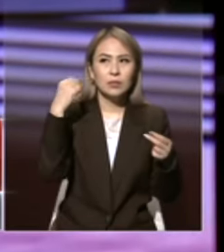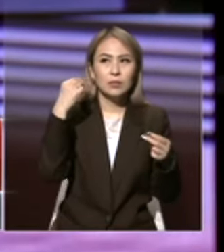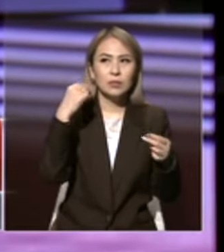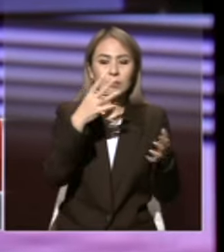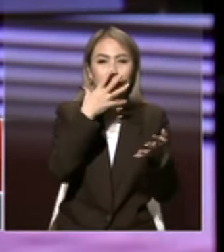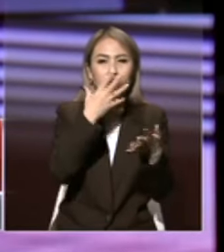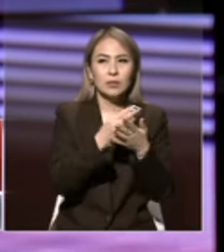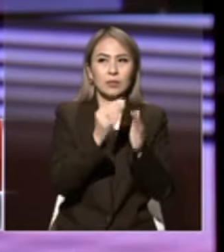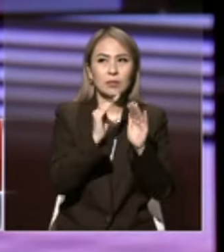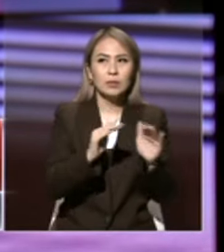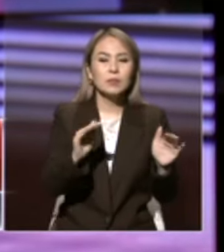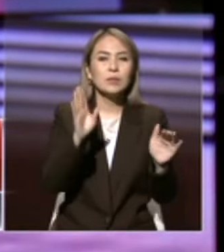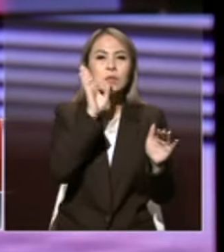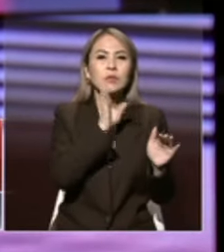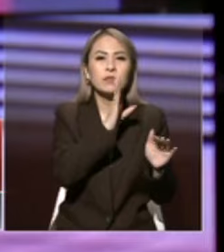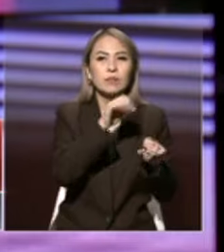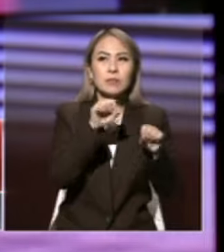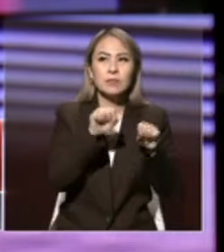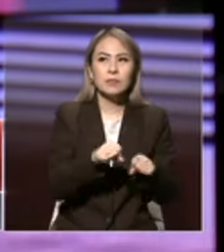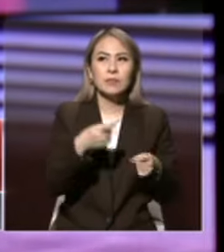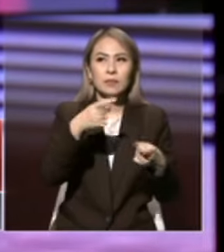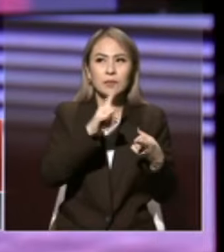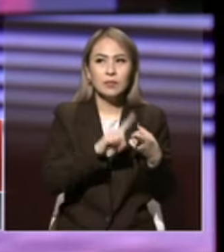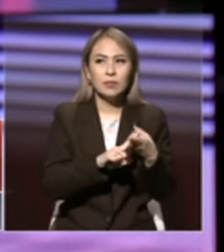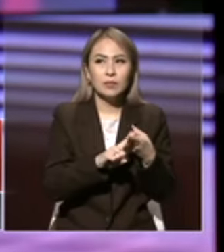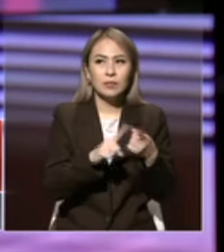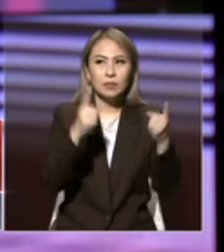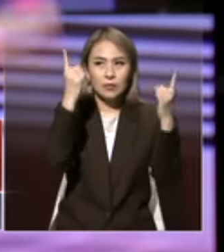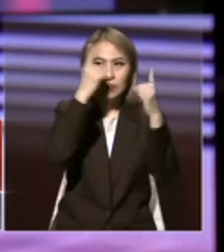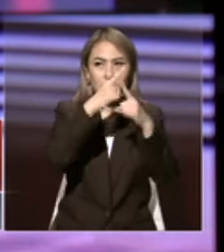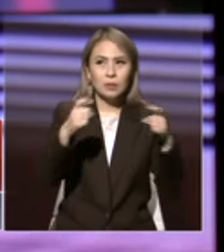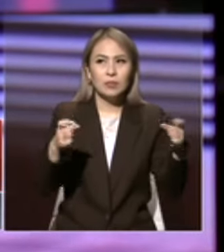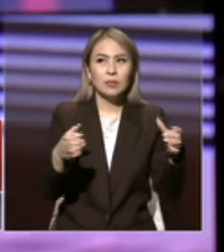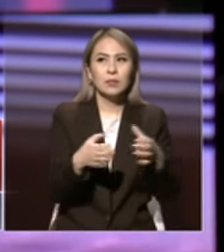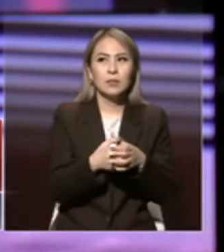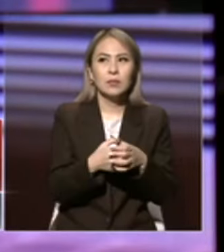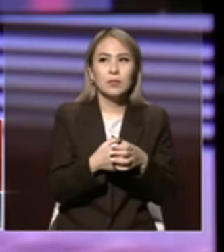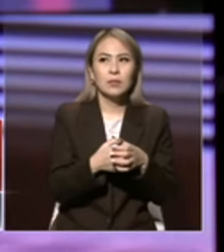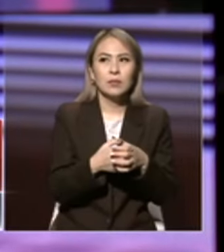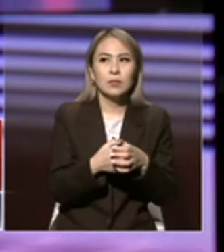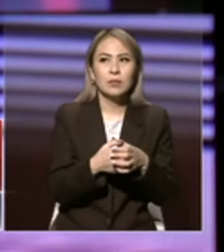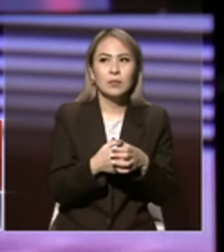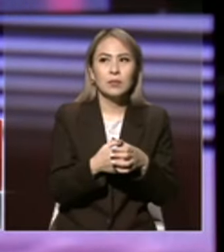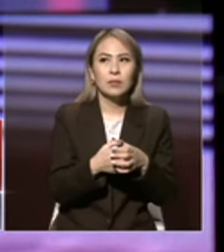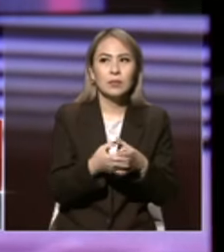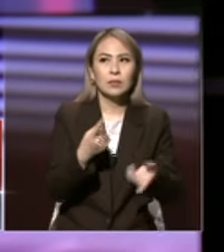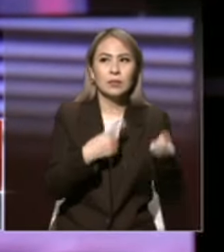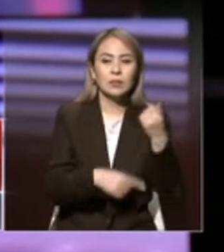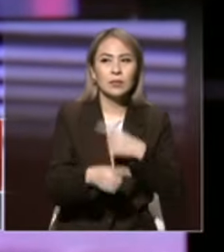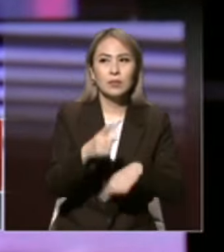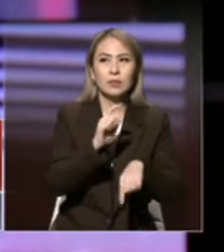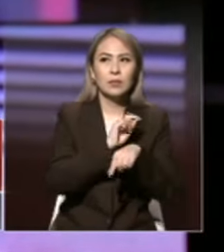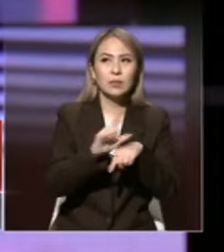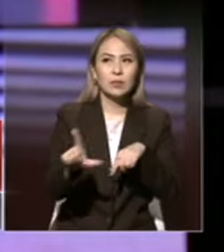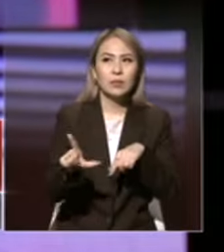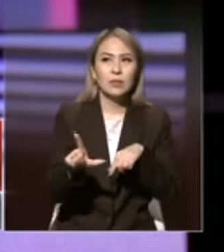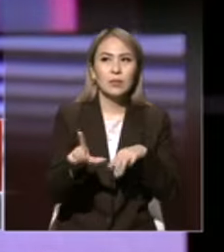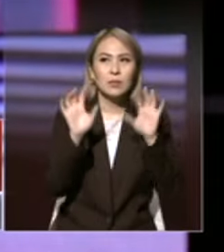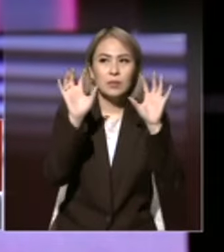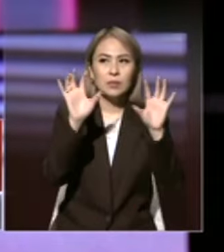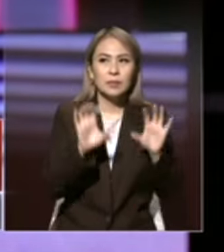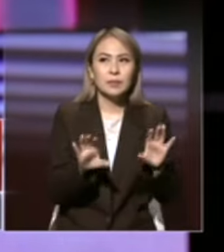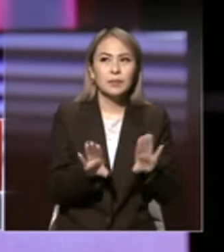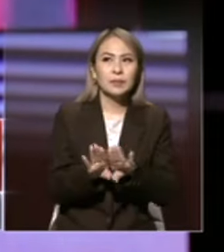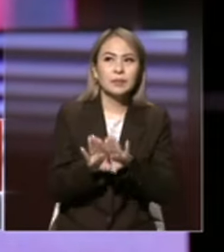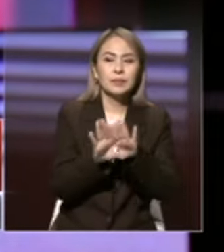өзі балалар мен әйелдердің құқығына қатысты жолдау жасайды да? Біздің жақта келіп, қайтадан өзіңіз айттыңыз ғой, заң алдында барлығы